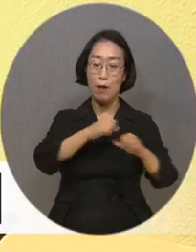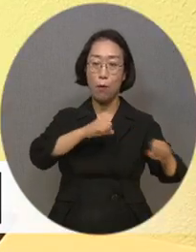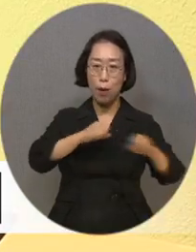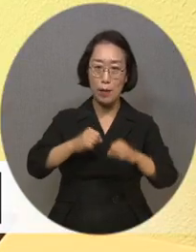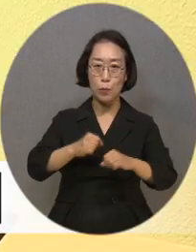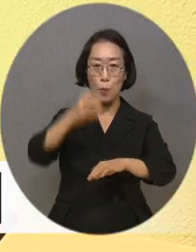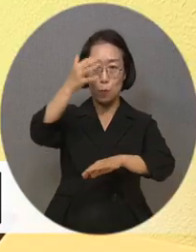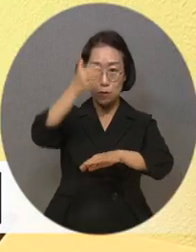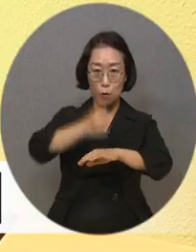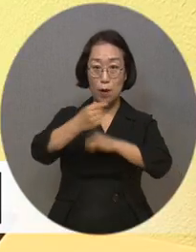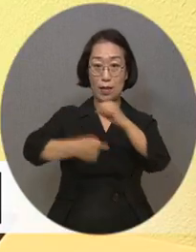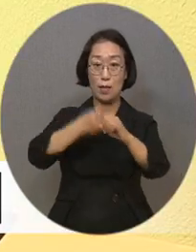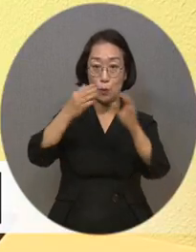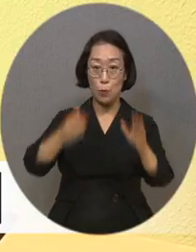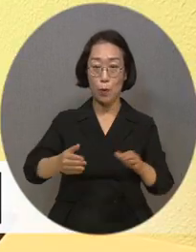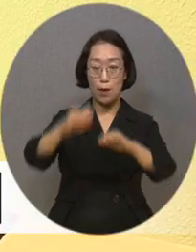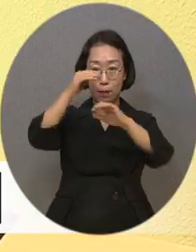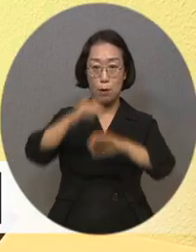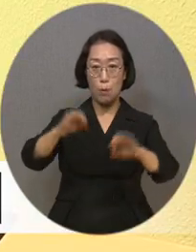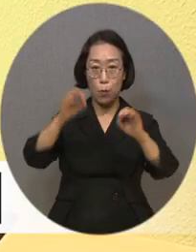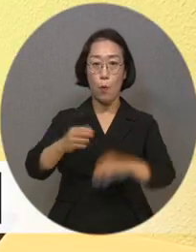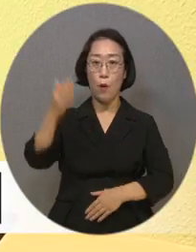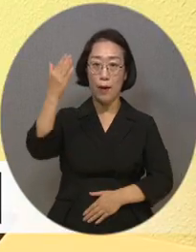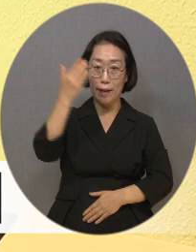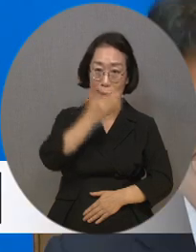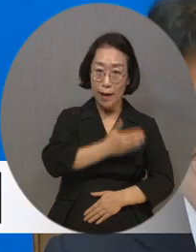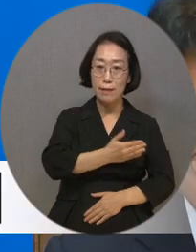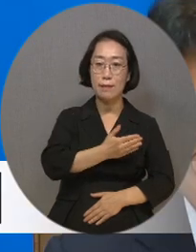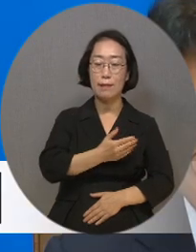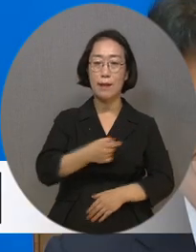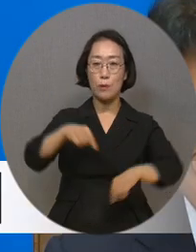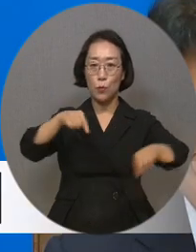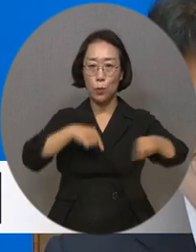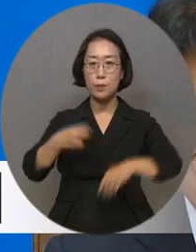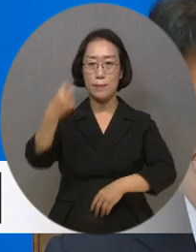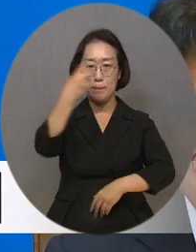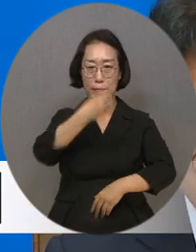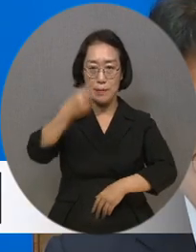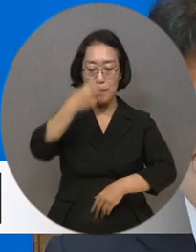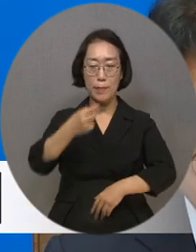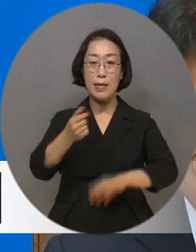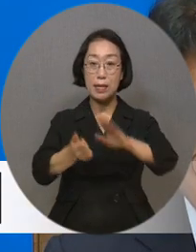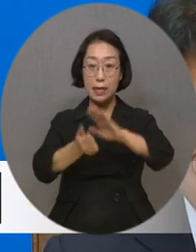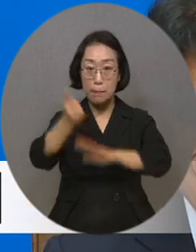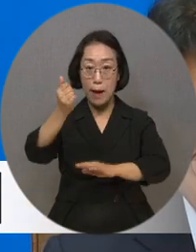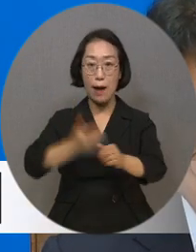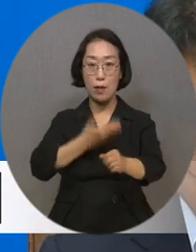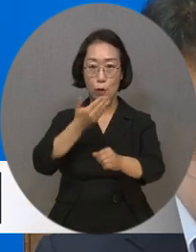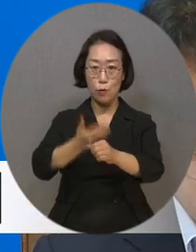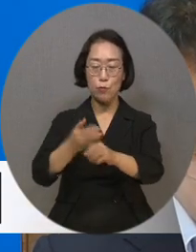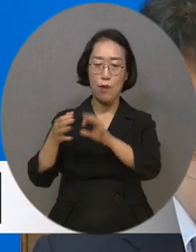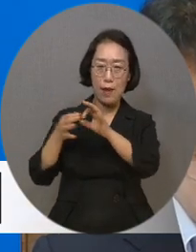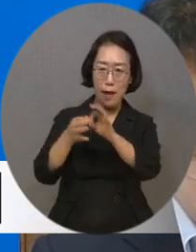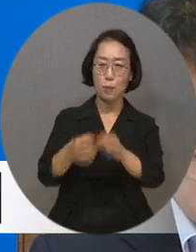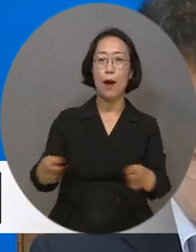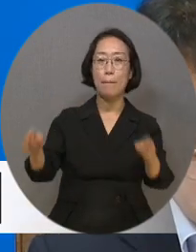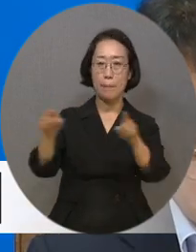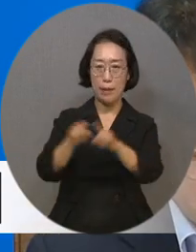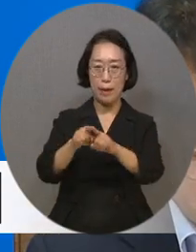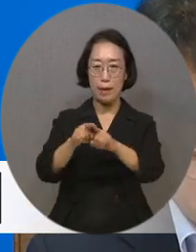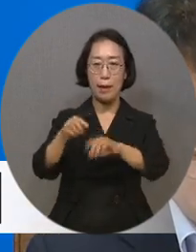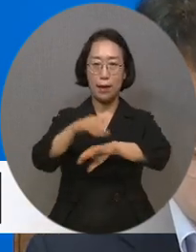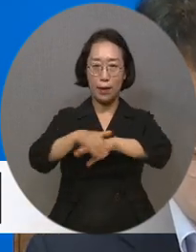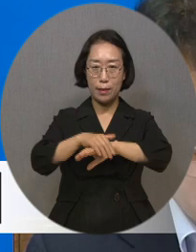성과를 돌아보고 투명한 시정 운영을 위한 감시와 비전을 제시하는 동반자 역할을 이어갈 것을 다짐했습니다.